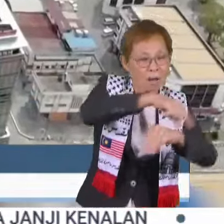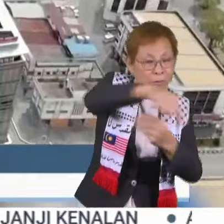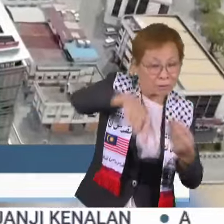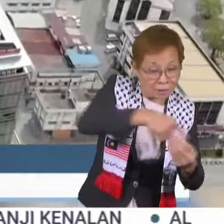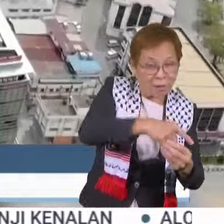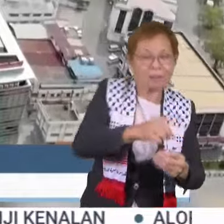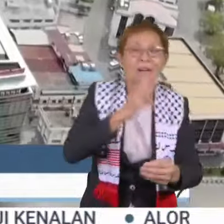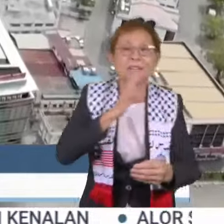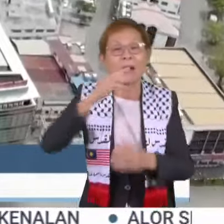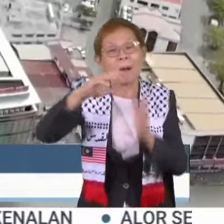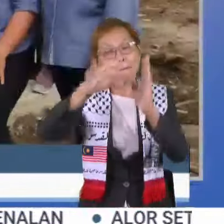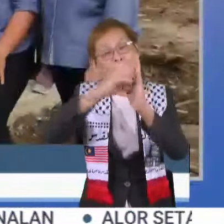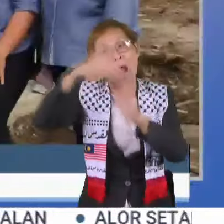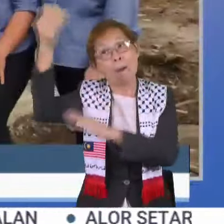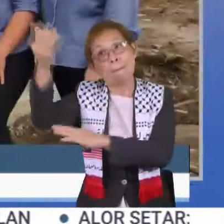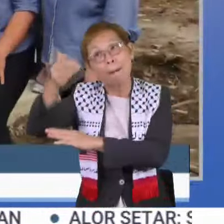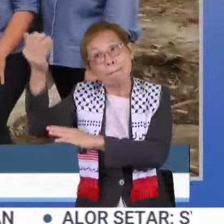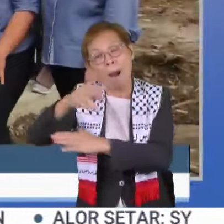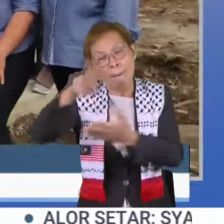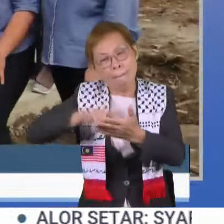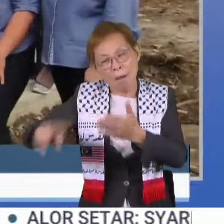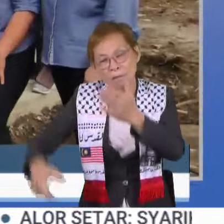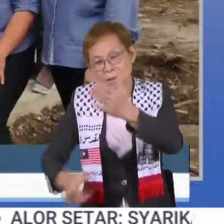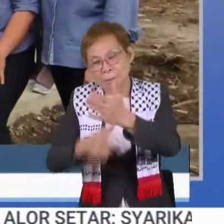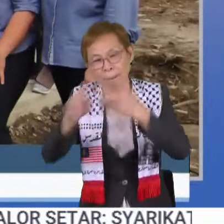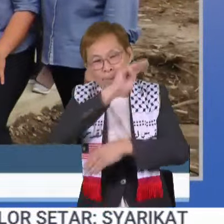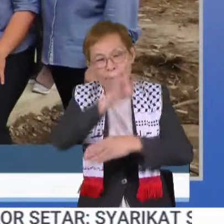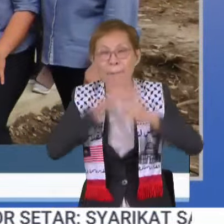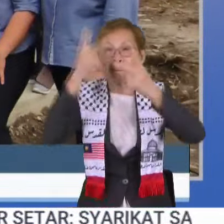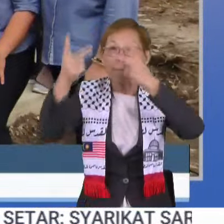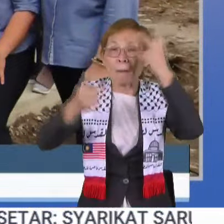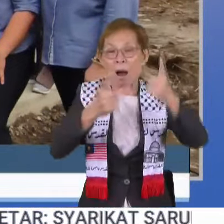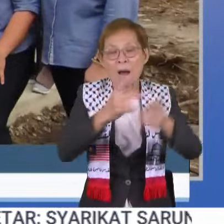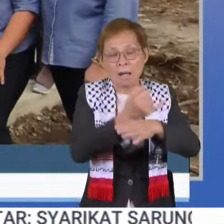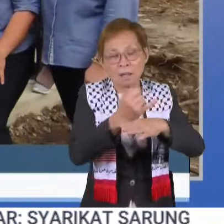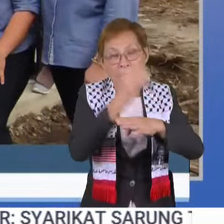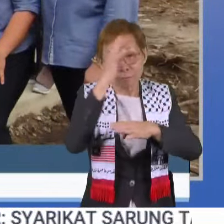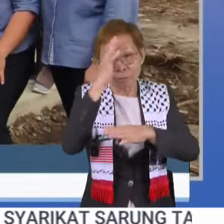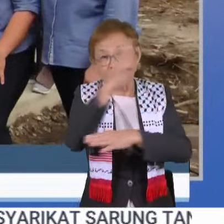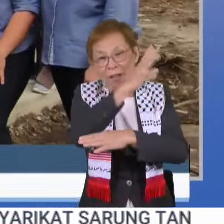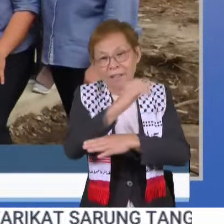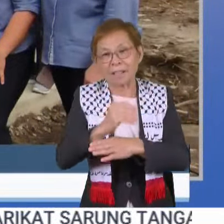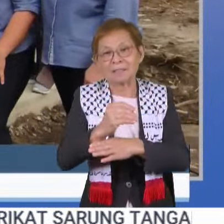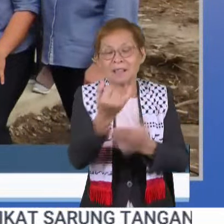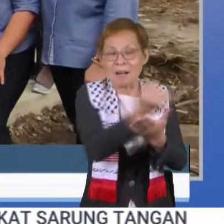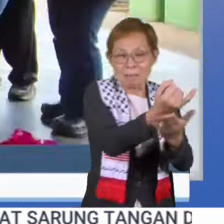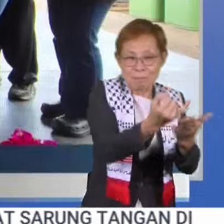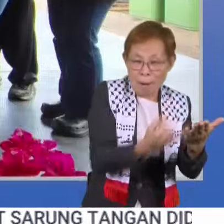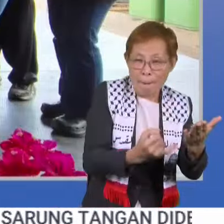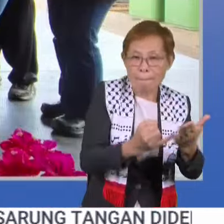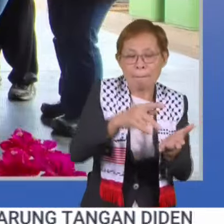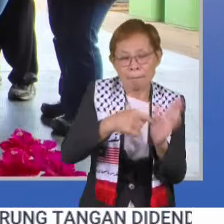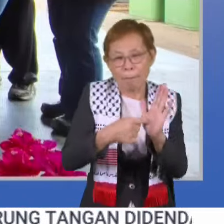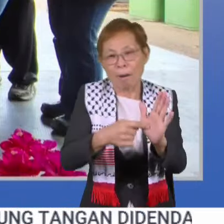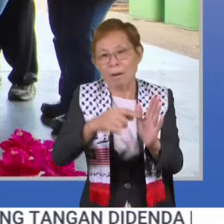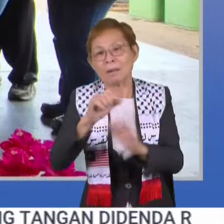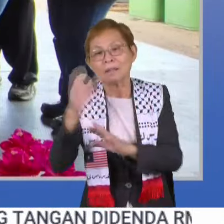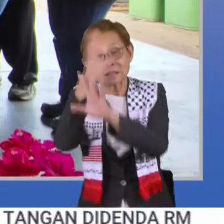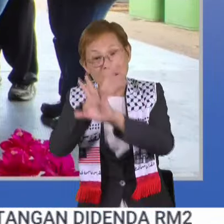demikian melalui teks ucapan yang dibacakan oleh timbalan menteri pelancongan industri kreatif dan seni persembahan Sarawak Datuk